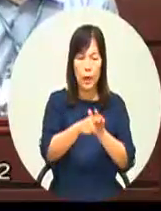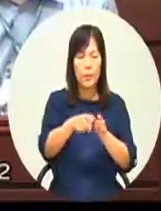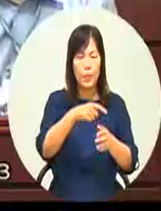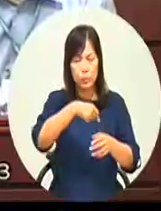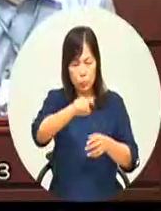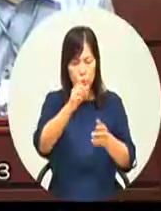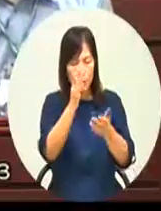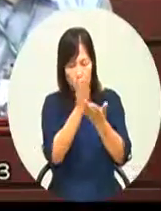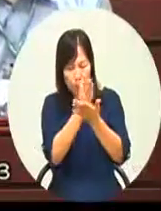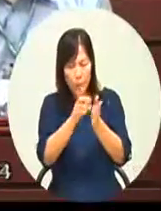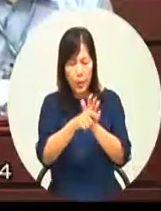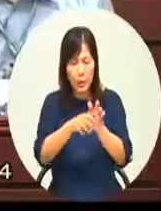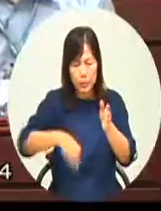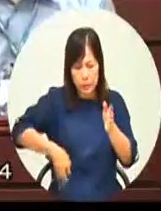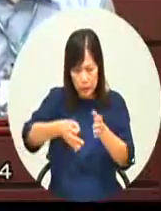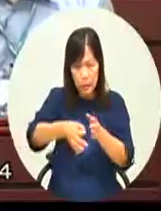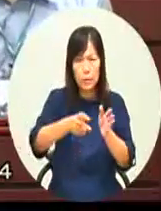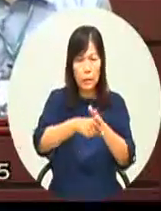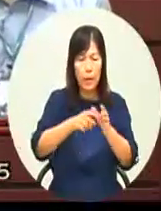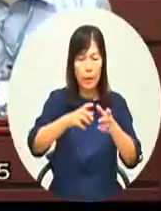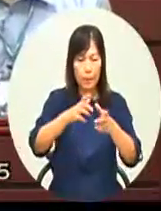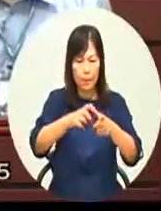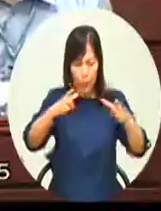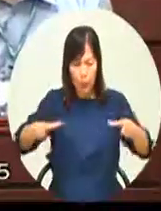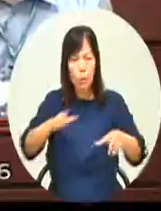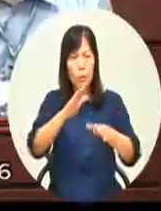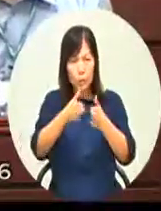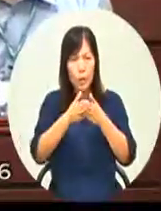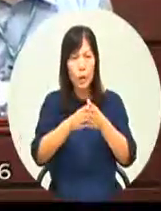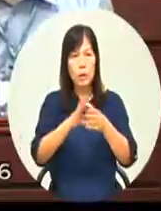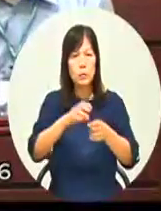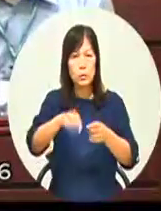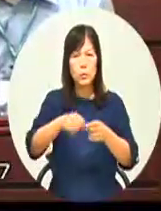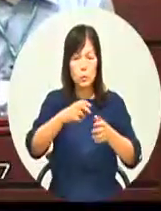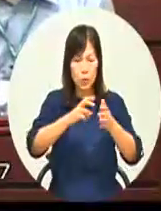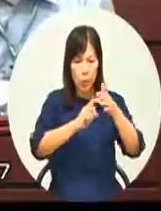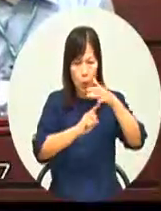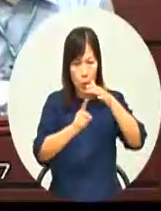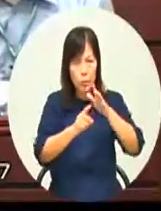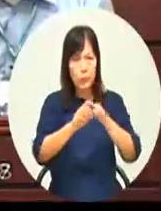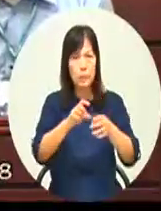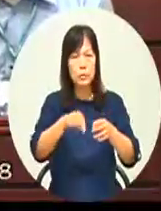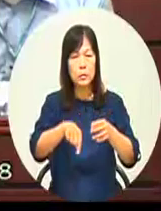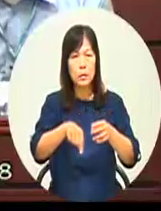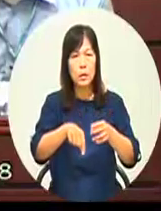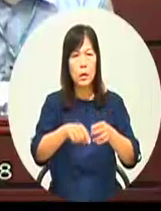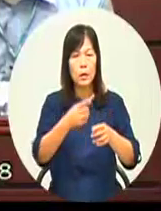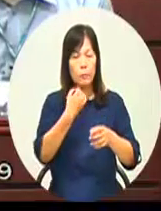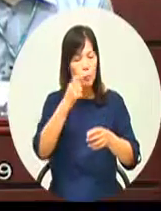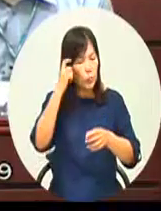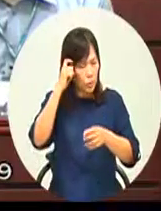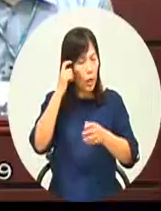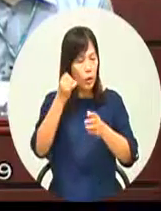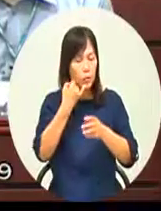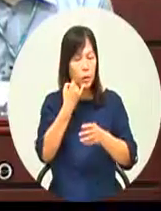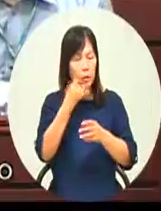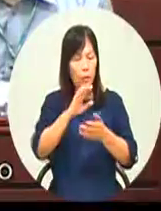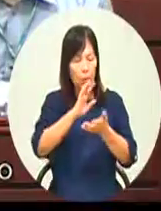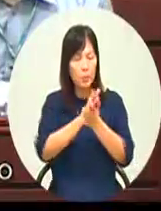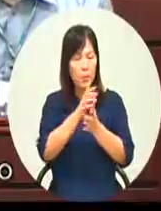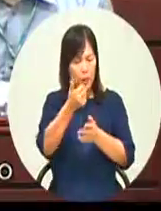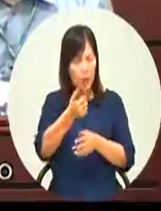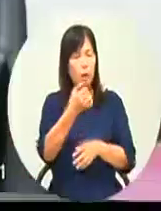估是不是要编列预算来做扩建。那我想这个是目前在这个轨道上面，我们可以预期应该会有一个好的结